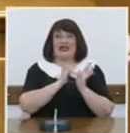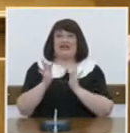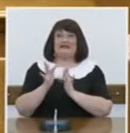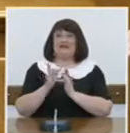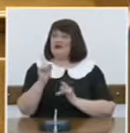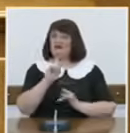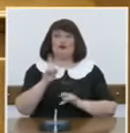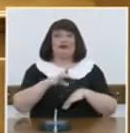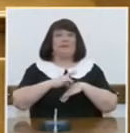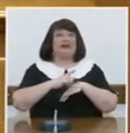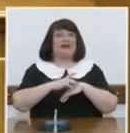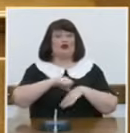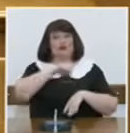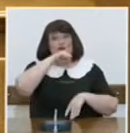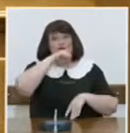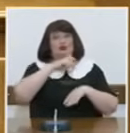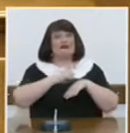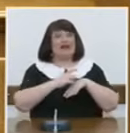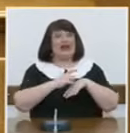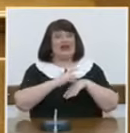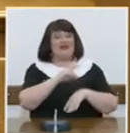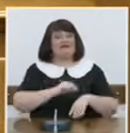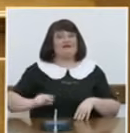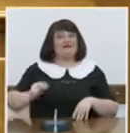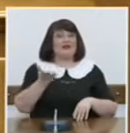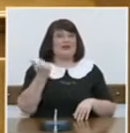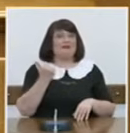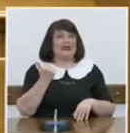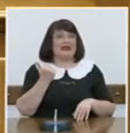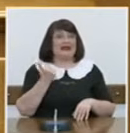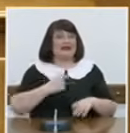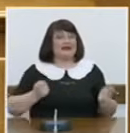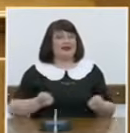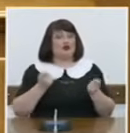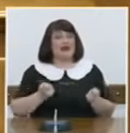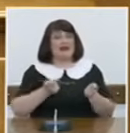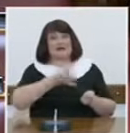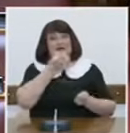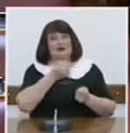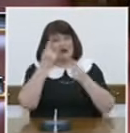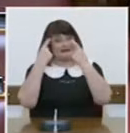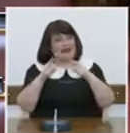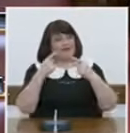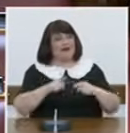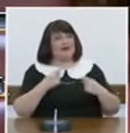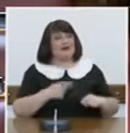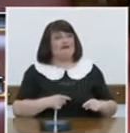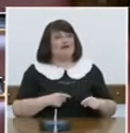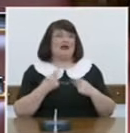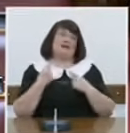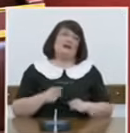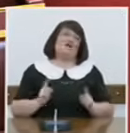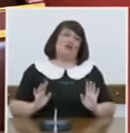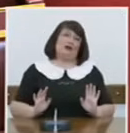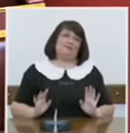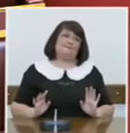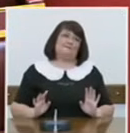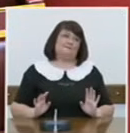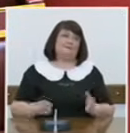πατριώτες. Άλλο να το λες και άλλο να το κάνεις. Έχει διαφορές και είναι μεγάλη διαφορά.